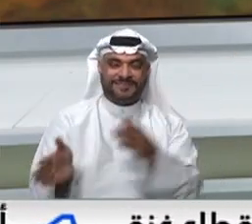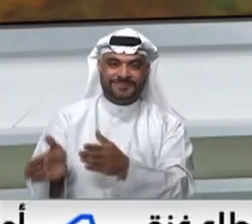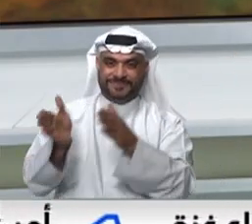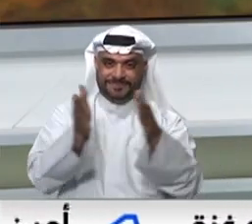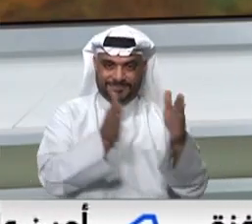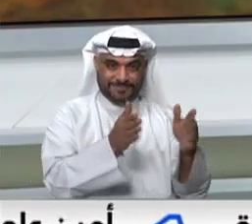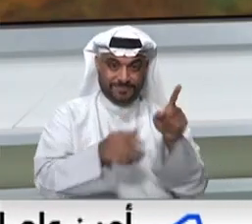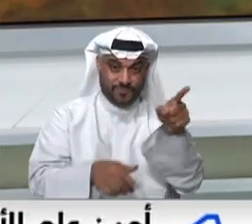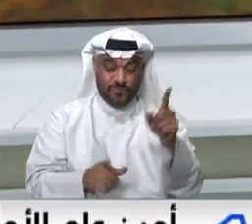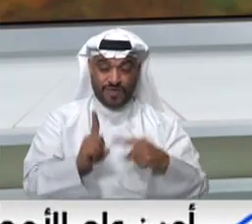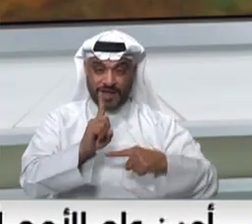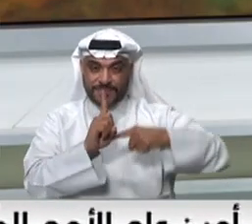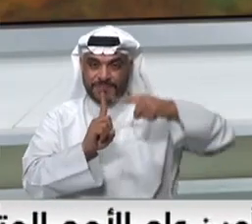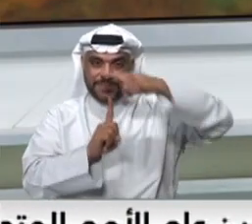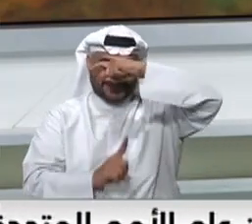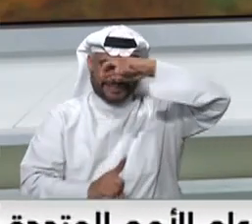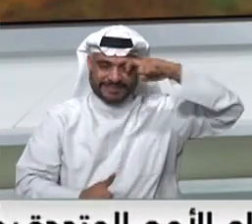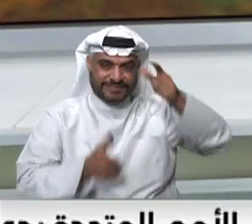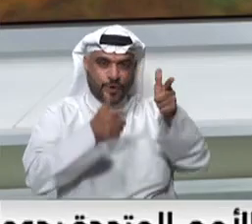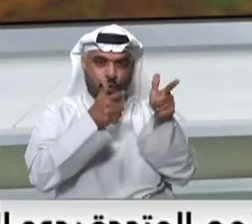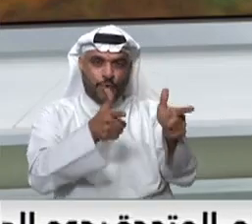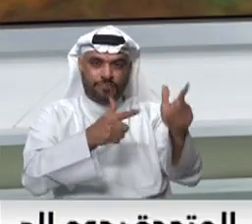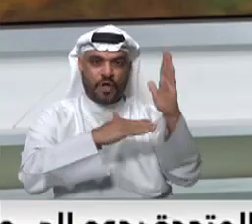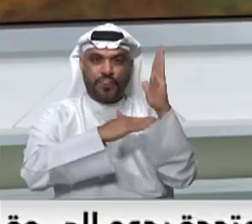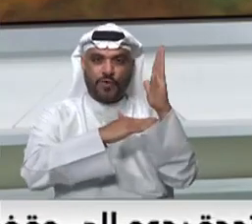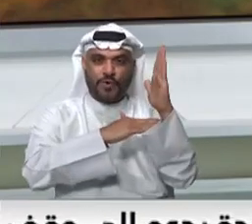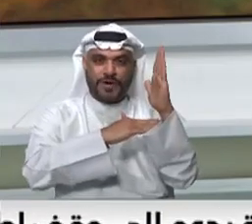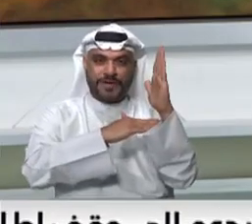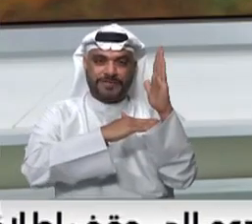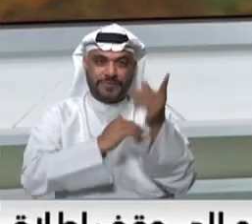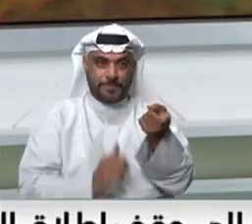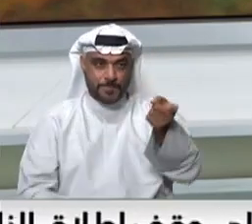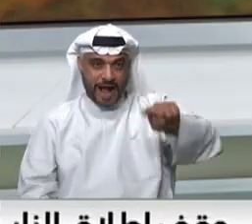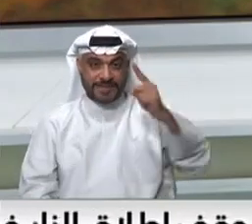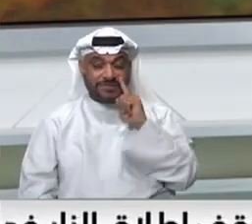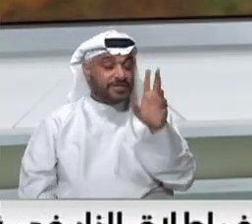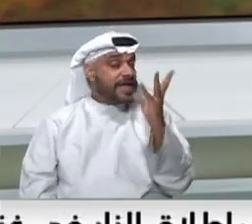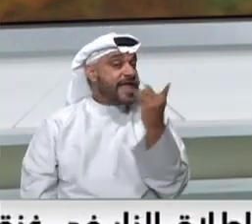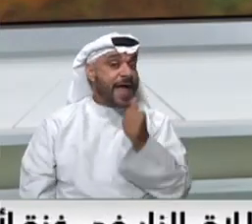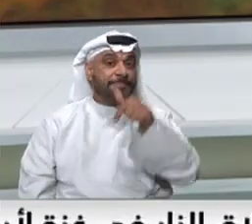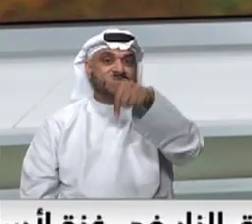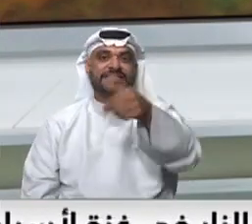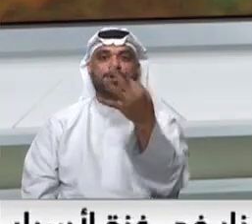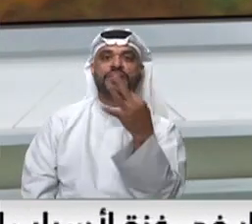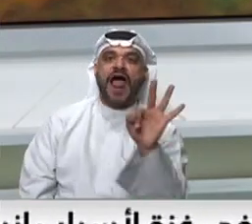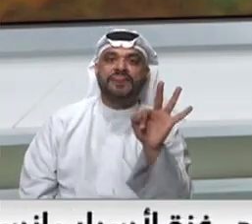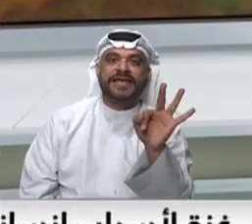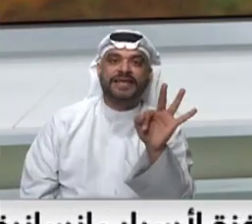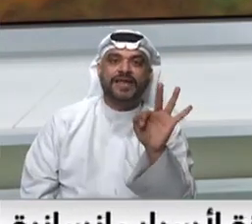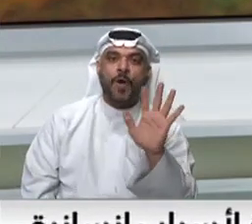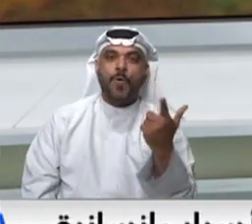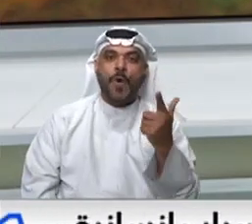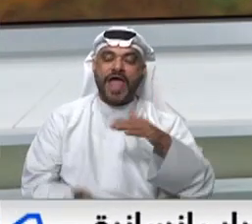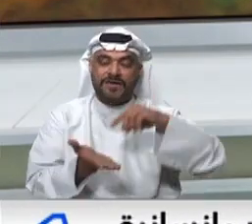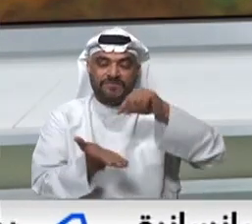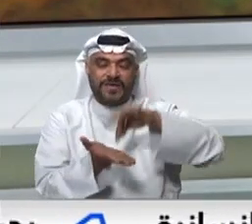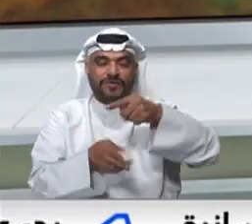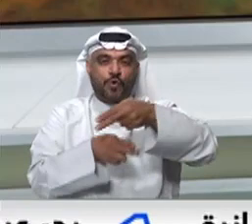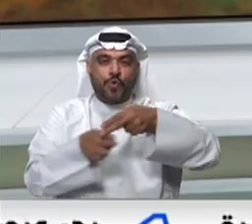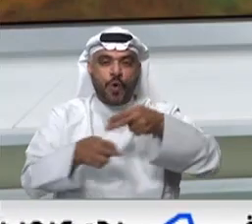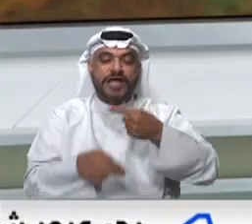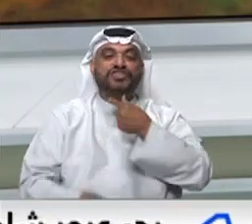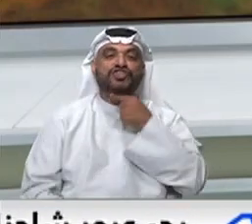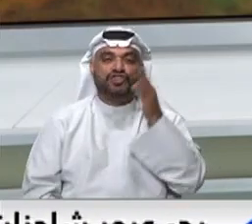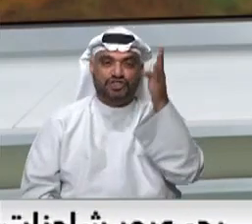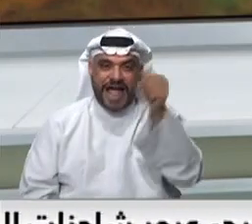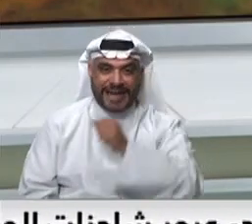أما بالنسبة لدرجات الحرارة العظمى المتوقعة قد تصل إلى 36 درجة مئوية في المناطق الوسطى من دولة الكويت، مدينة الجهرة